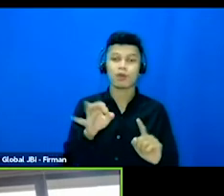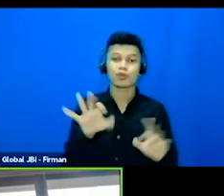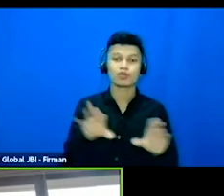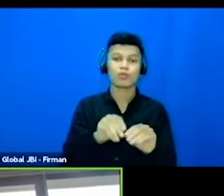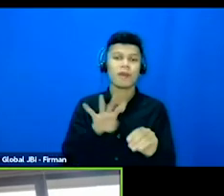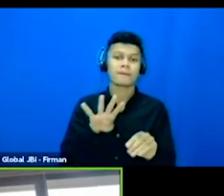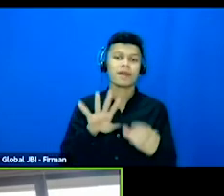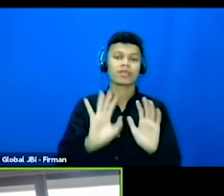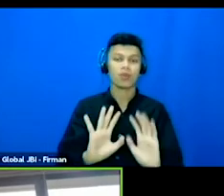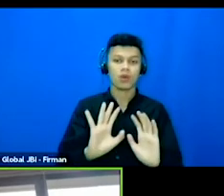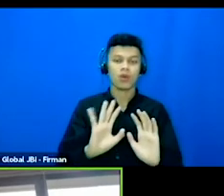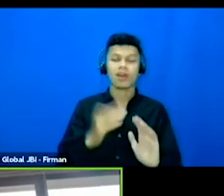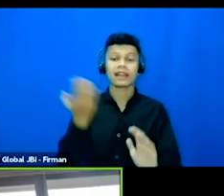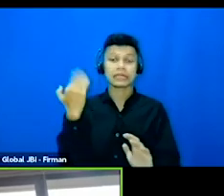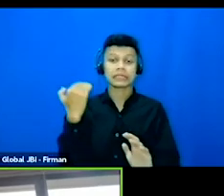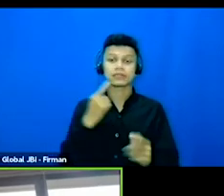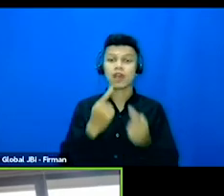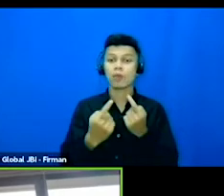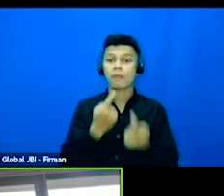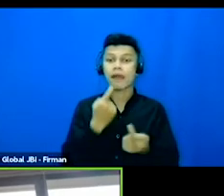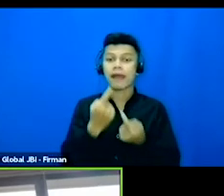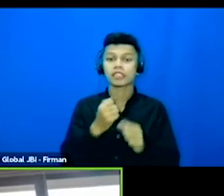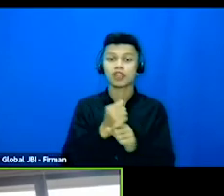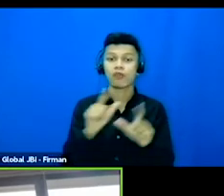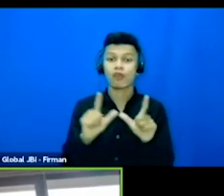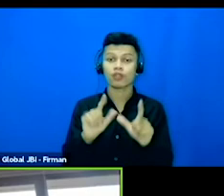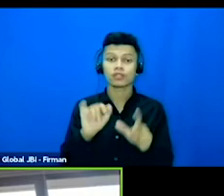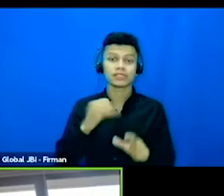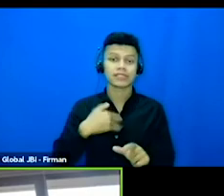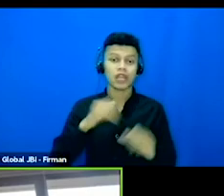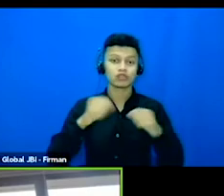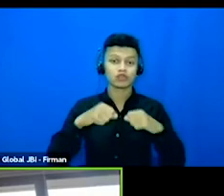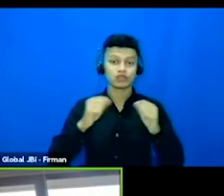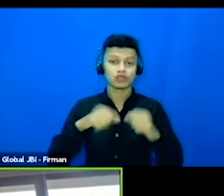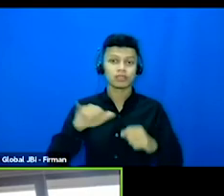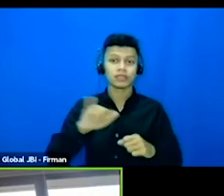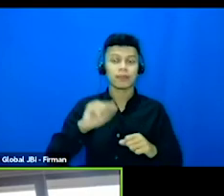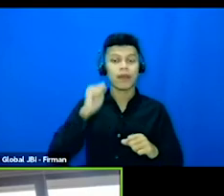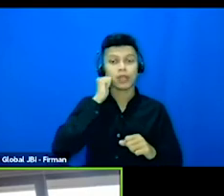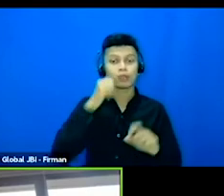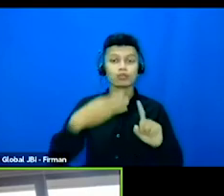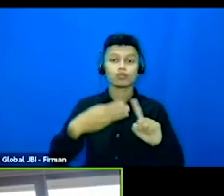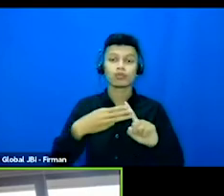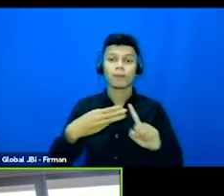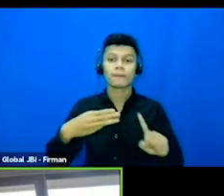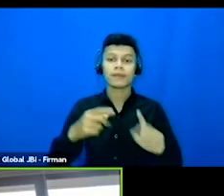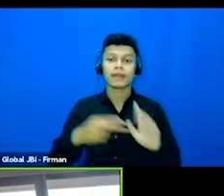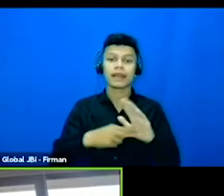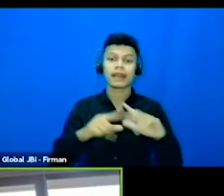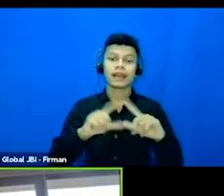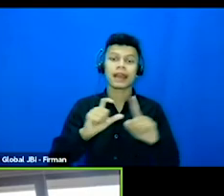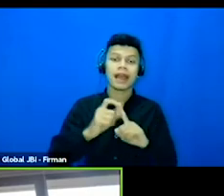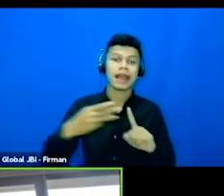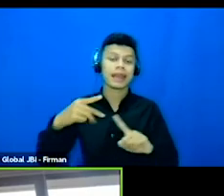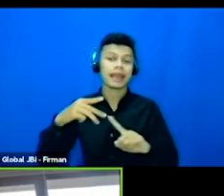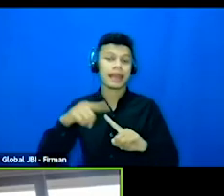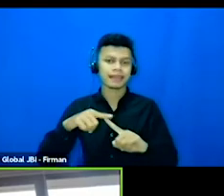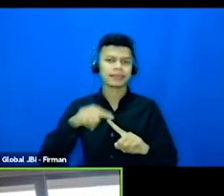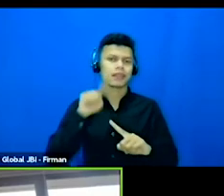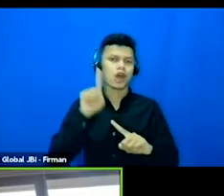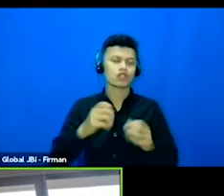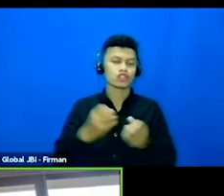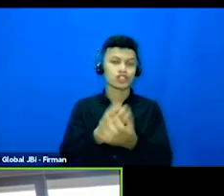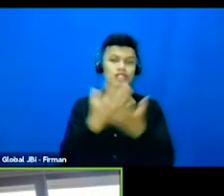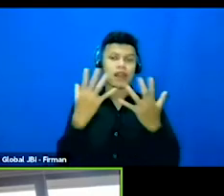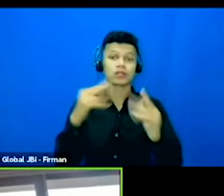pas tadi kalau kita membahas Green bosen setuju dengan tadi uh bernadette maupun pak Yohanes perlu ruang lingkup yang jelas supaya